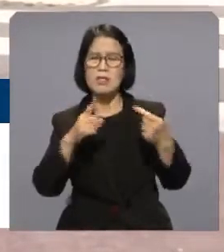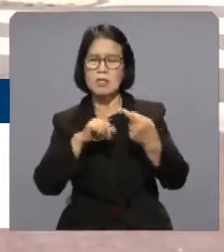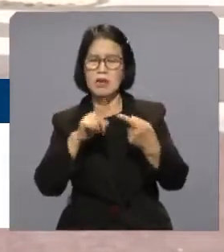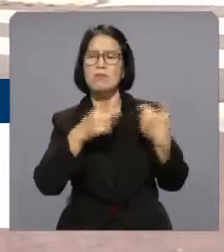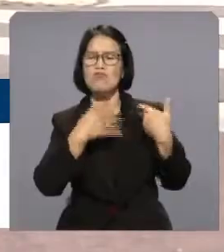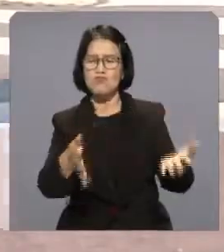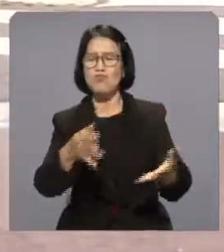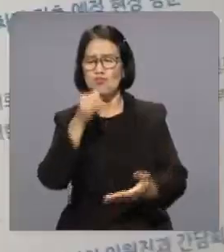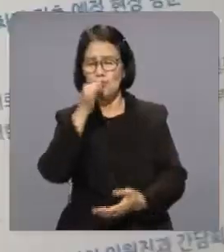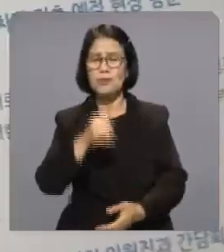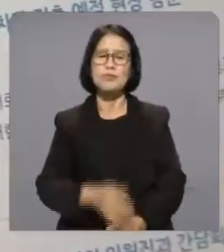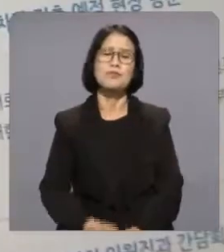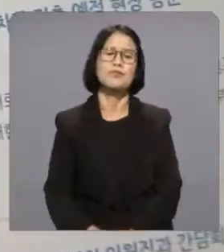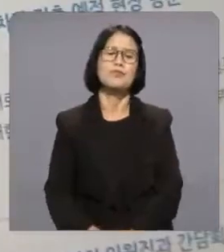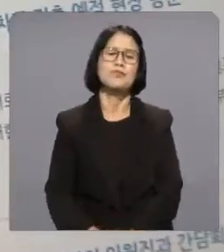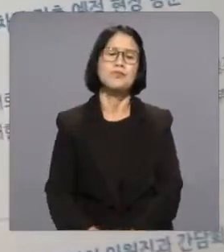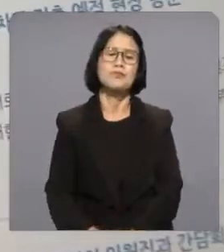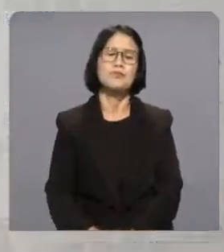두고 있고.